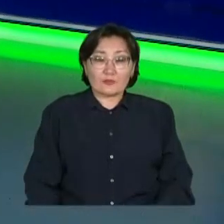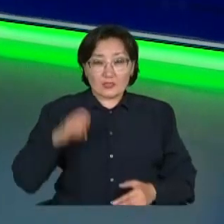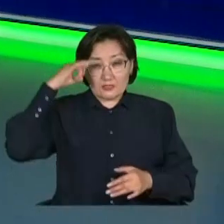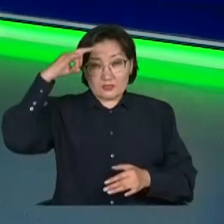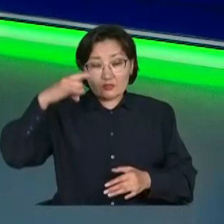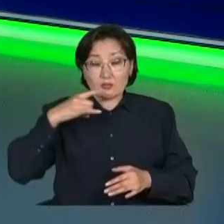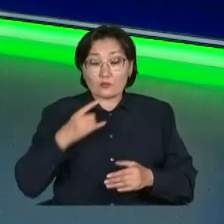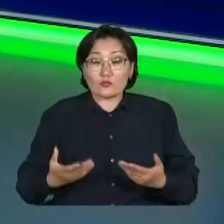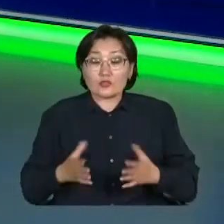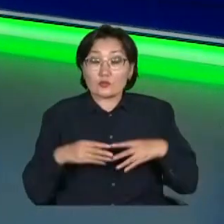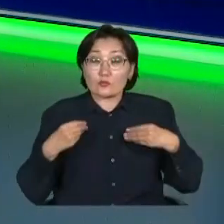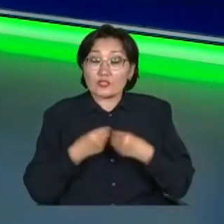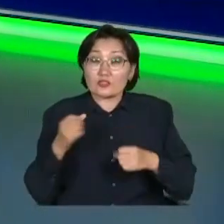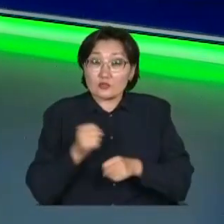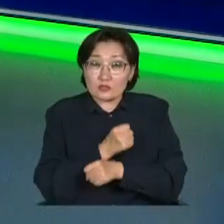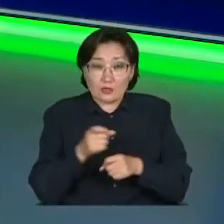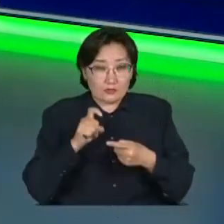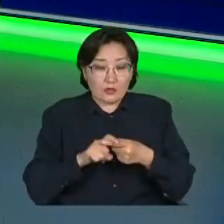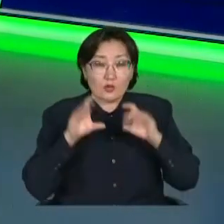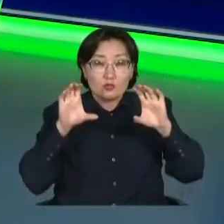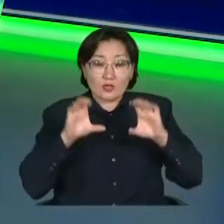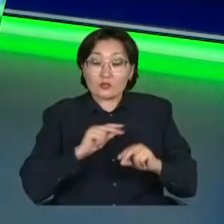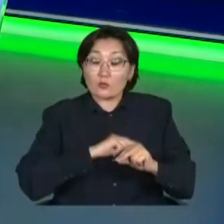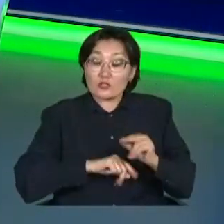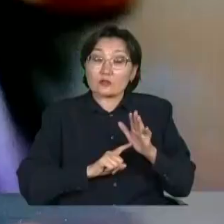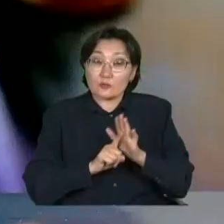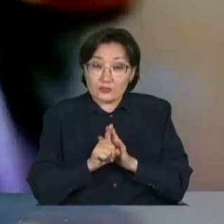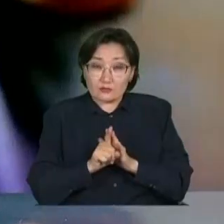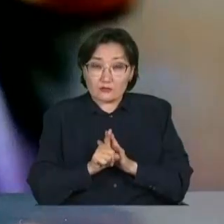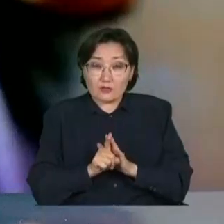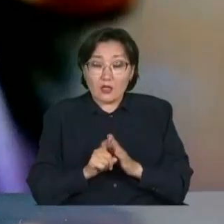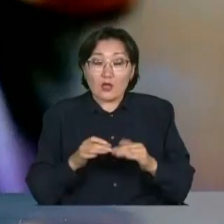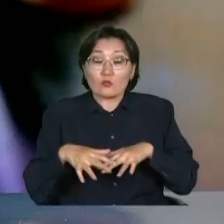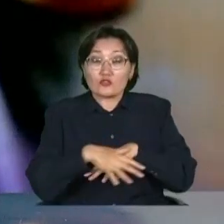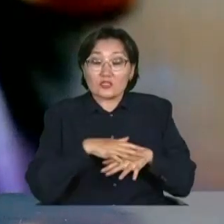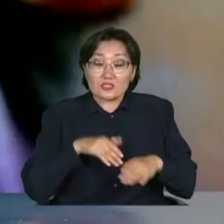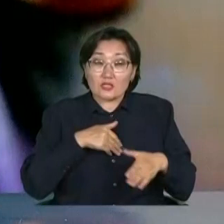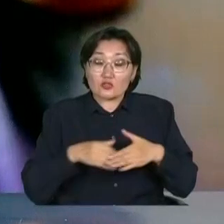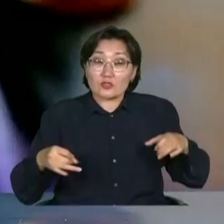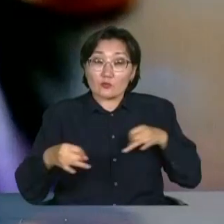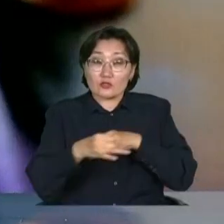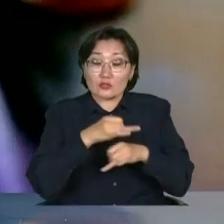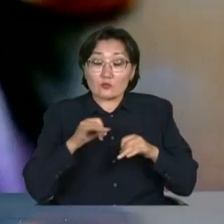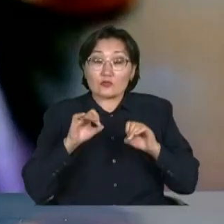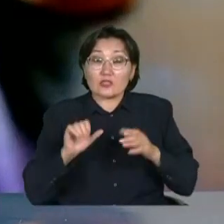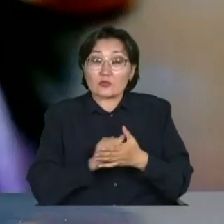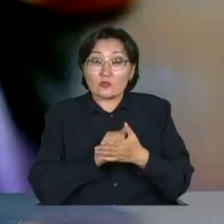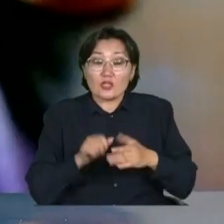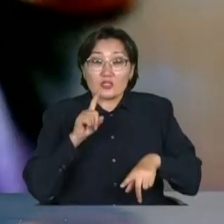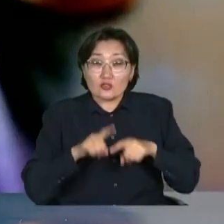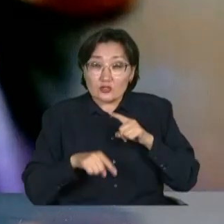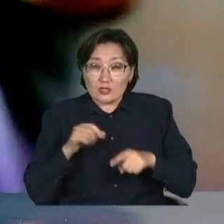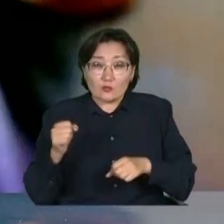Қазақстанда тұрмыстық зорлық-зомбылық туралы заң күшіне енді. Қоғамның қызу талқысына түскен құжат жақынына